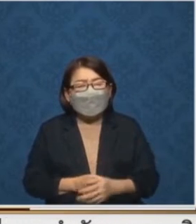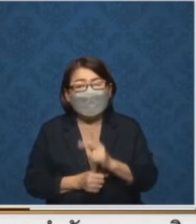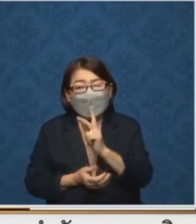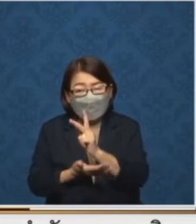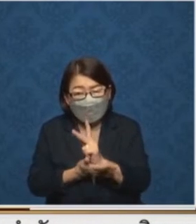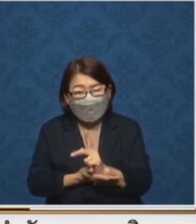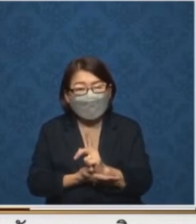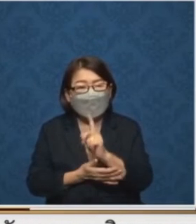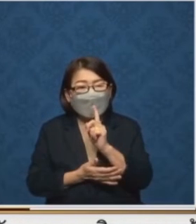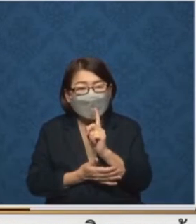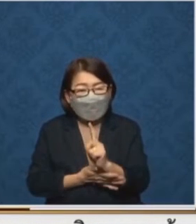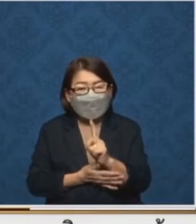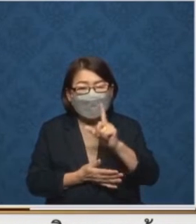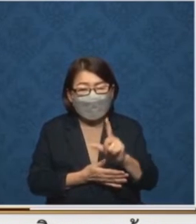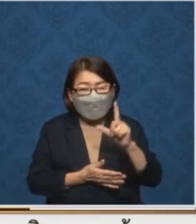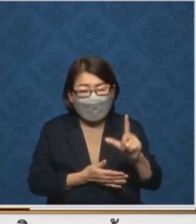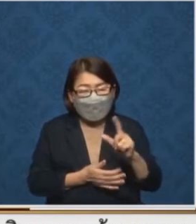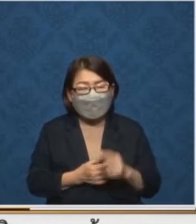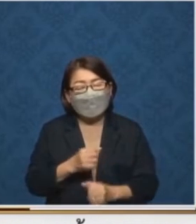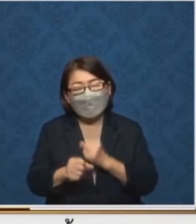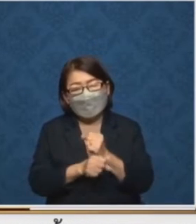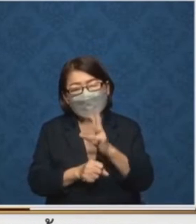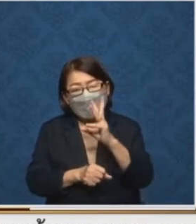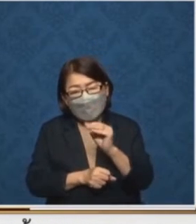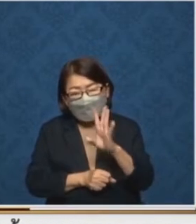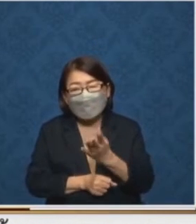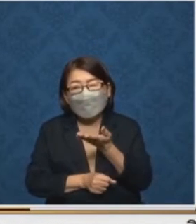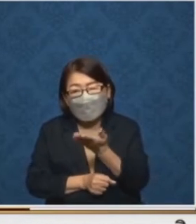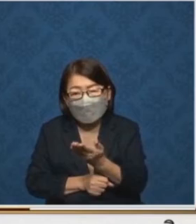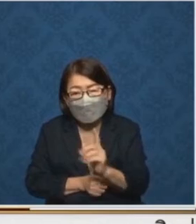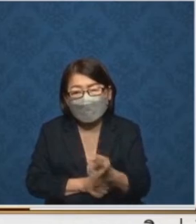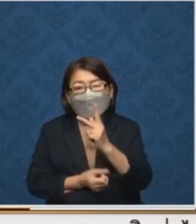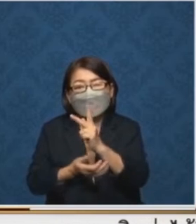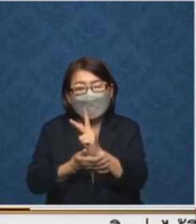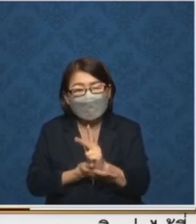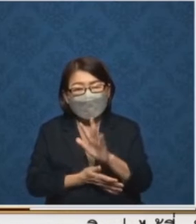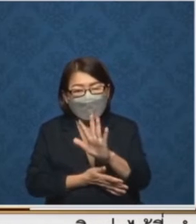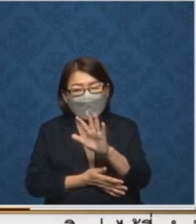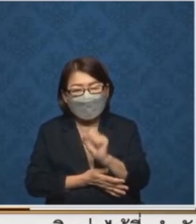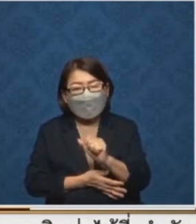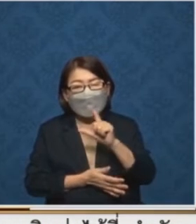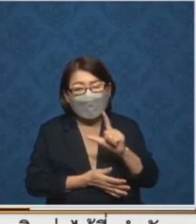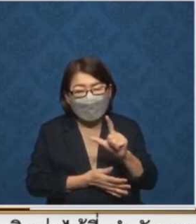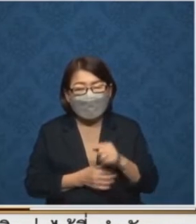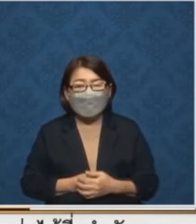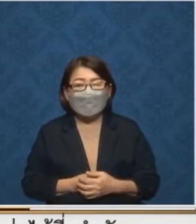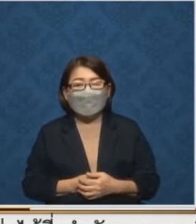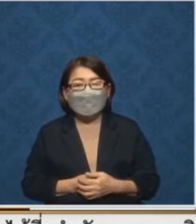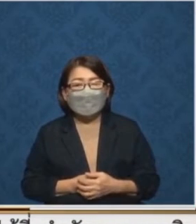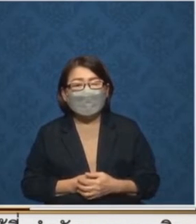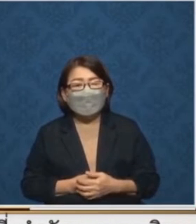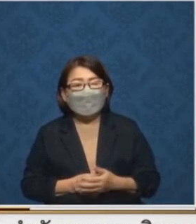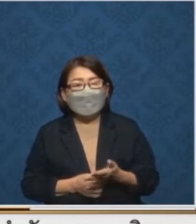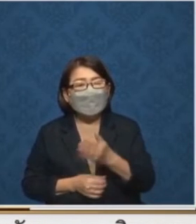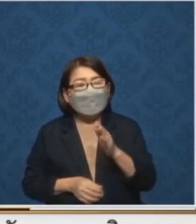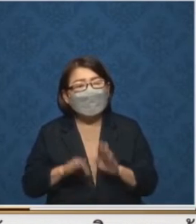งให้ดูถ้าพูดให้ประชาชนเข้าใจนะครึ่งหนึ่งของงบประมาณแผ่นดนในเวลาปกต